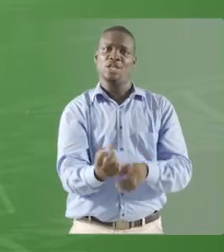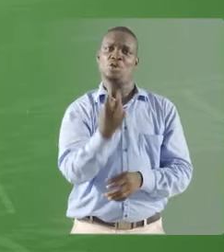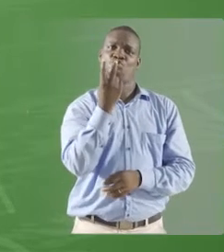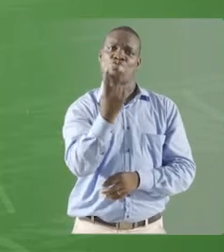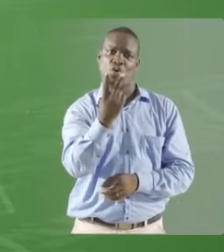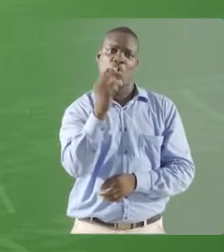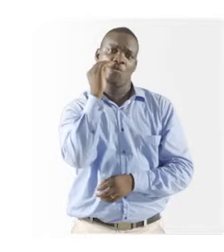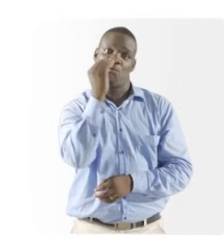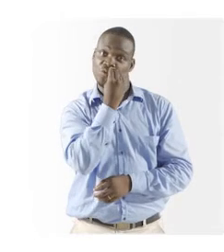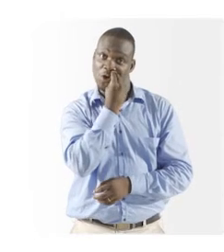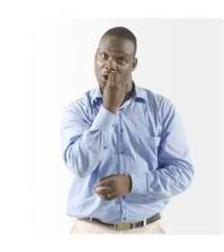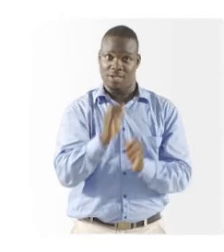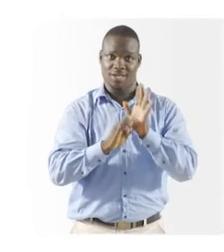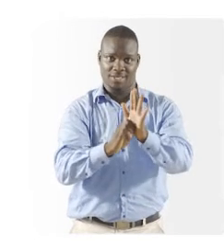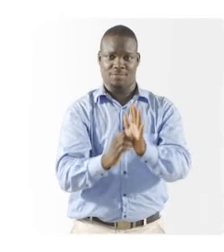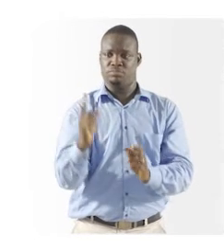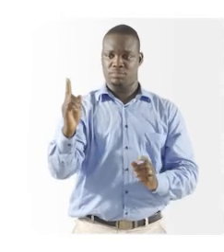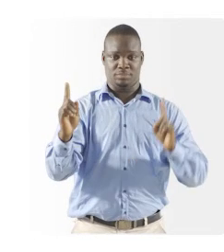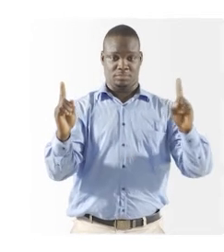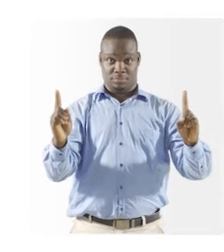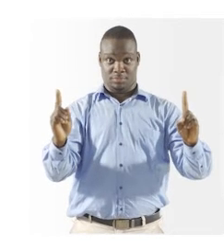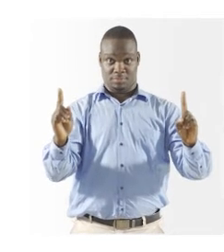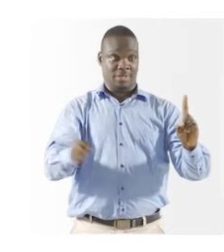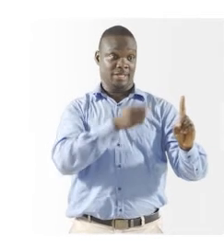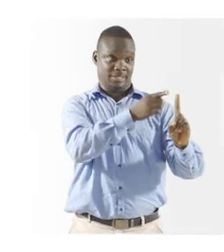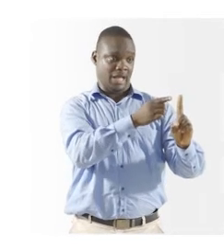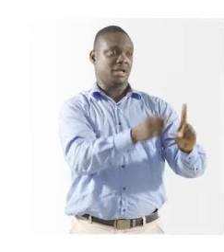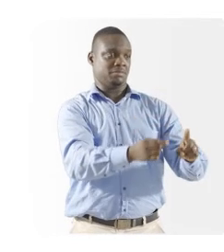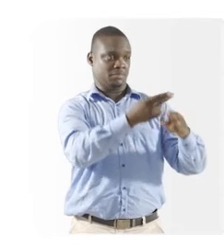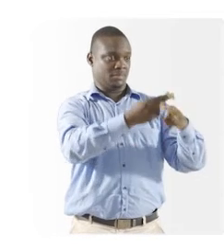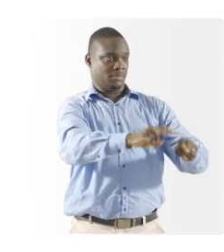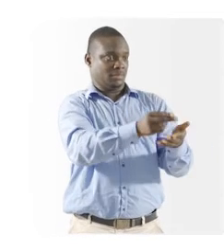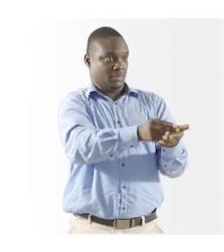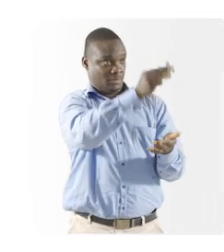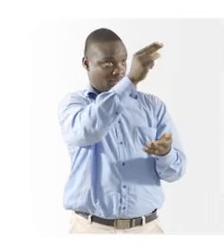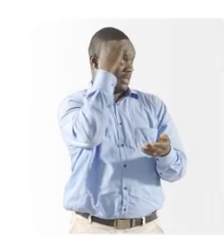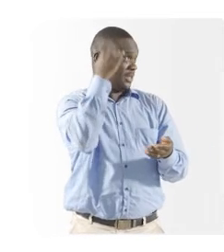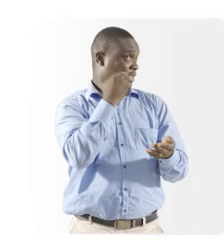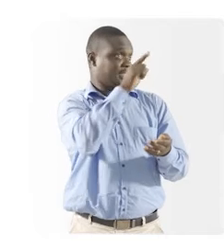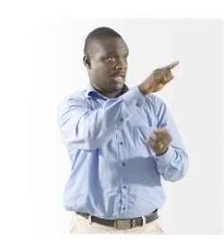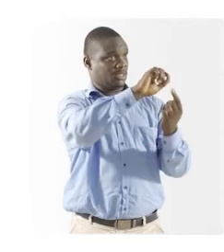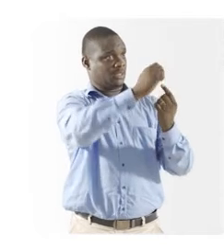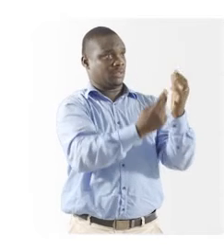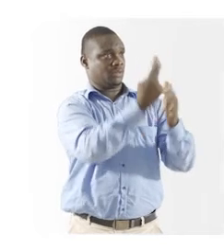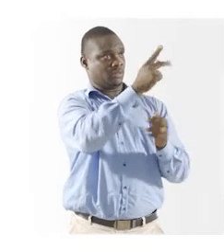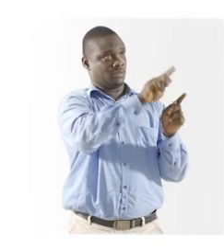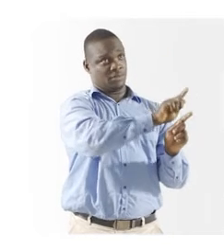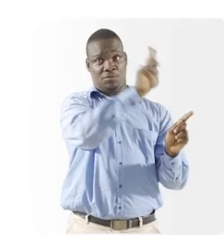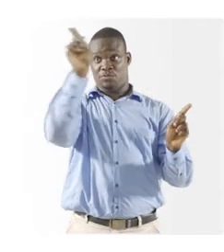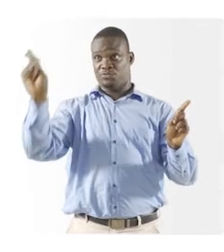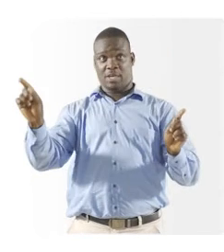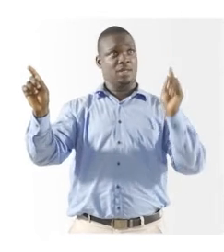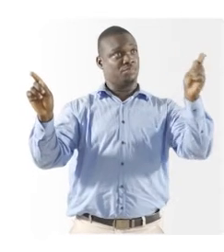le grain de pollen se dépose sur le stigmate d'une autre fleur de la même